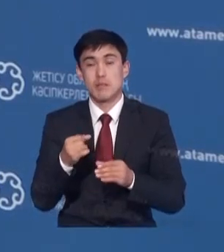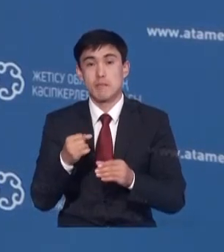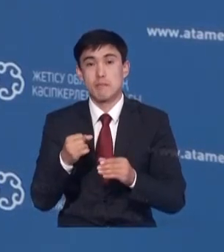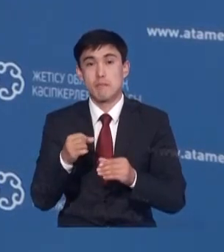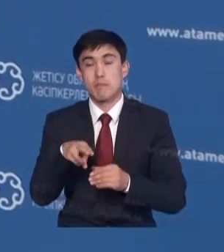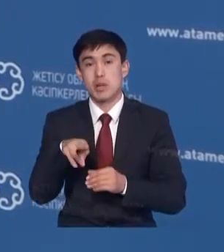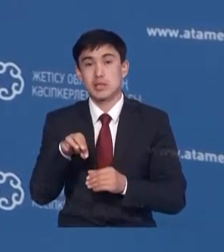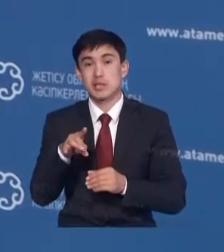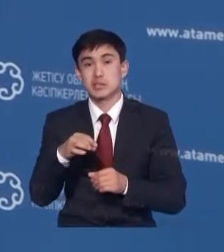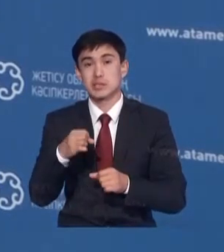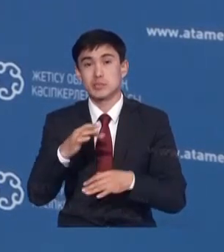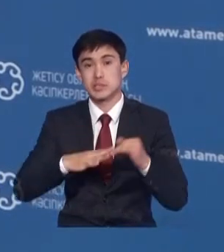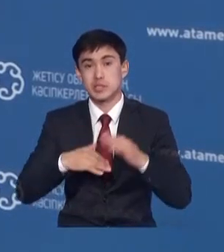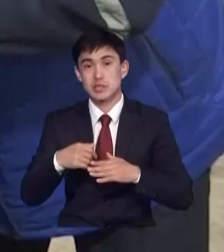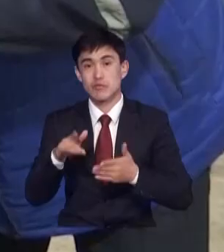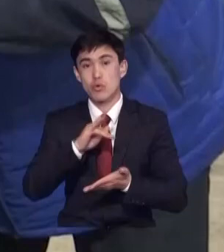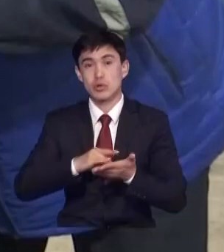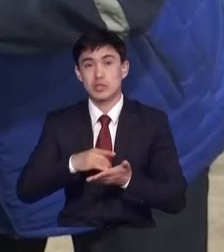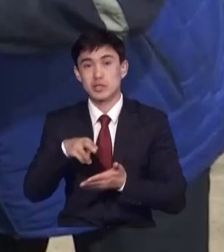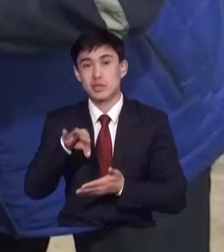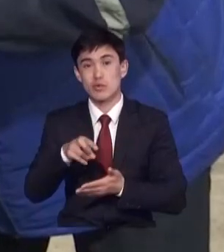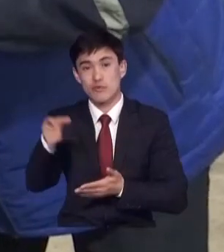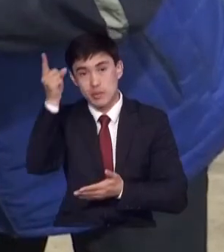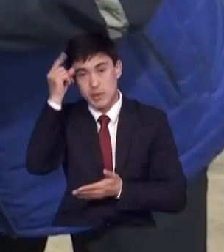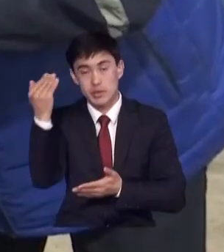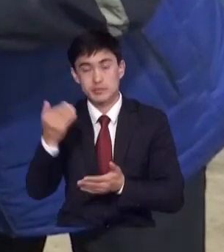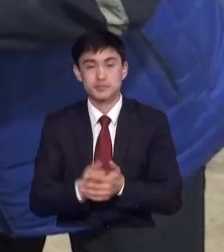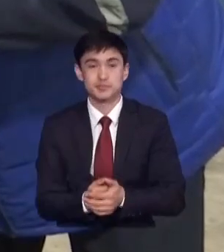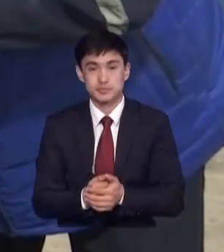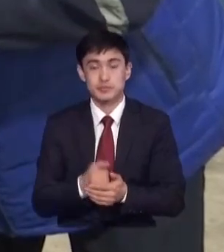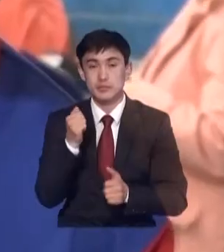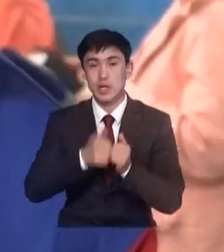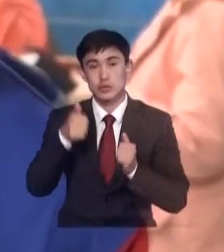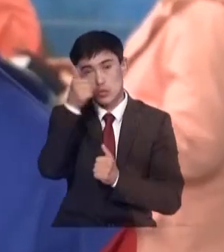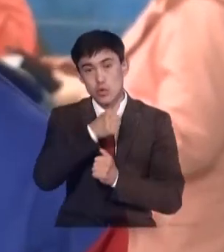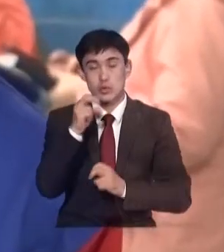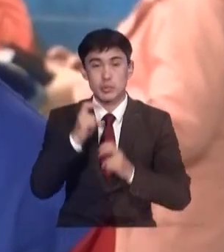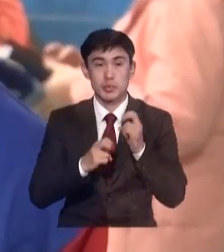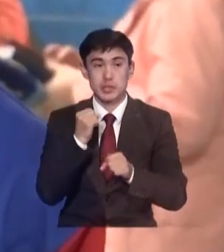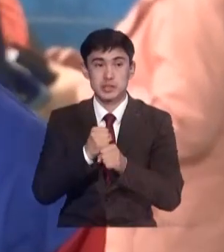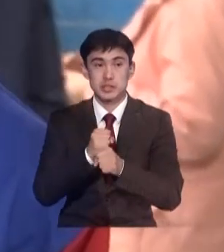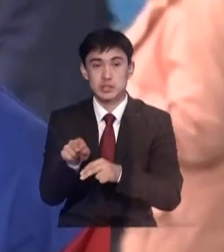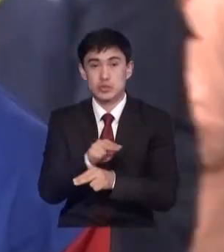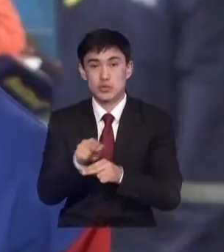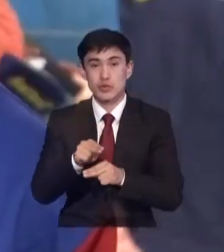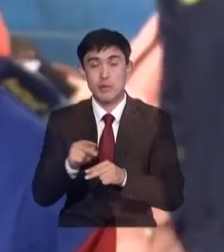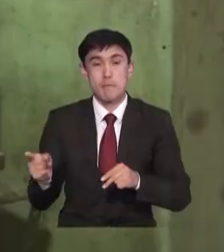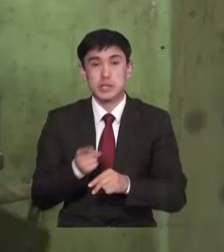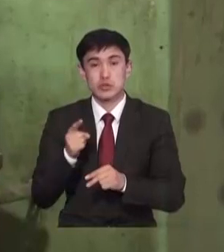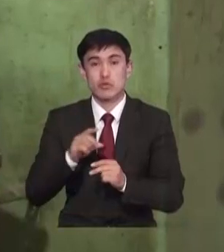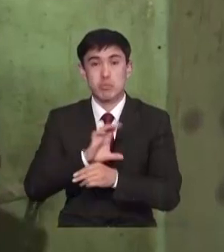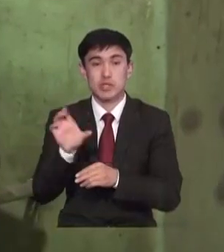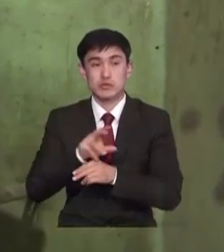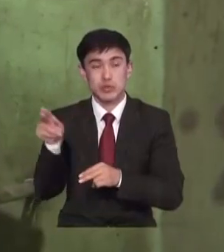ремесленников города Триер в Германии. Кроме того, ежегодно на предприятиях организуется стажировка преподавателей и мастеров